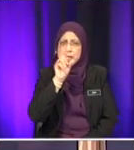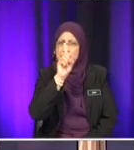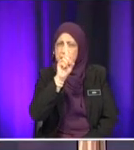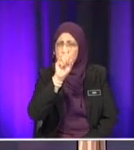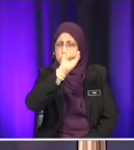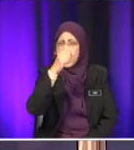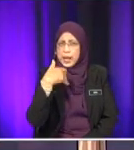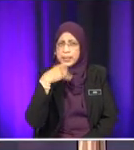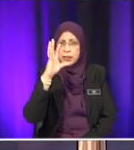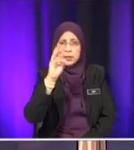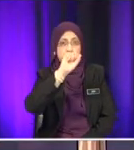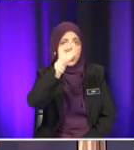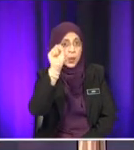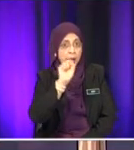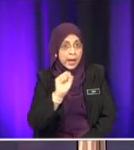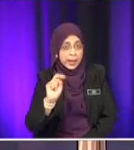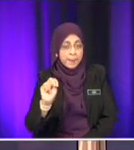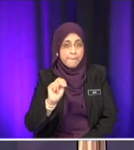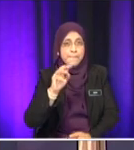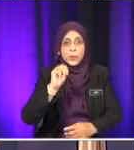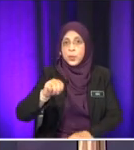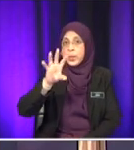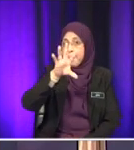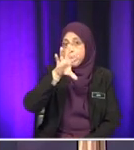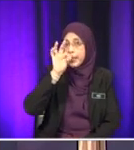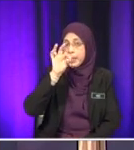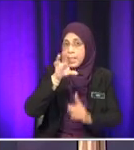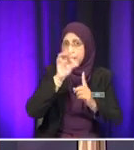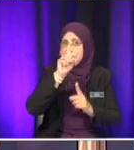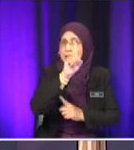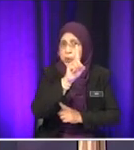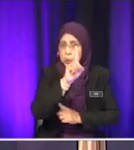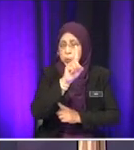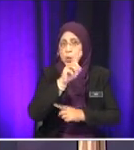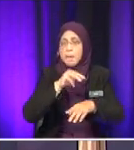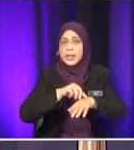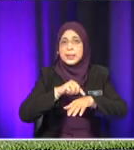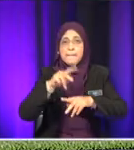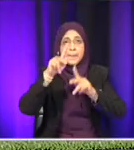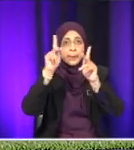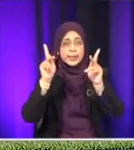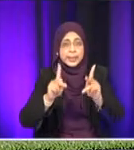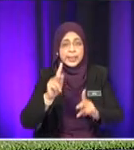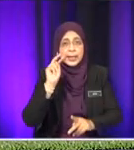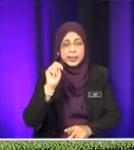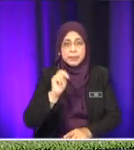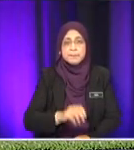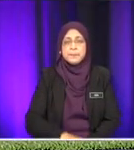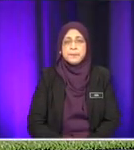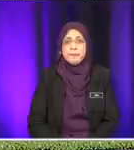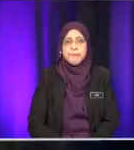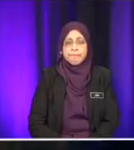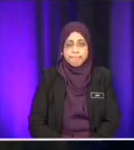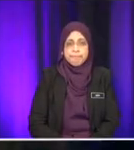Oke satu soal lensa aja untuk dibuat semua pemeriksaan itu nanti Oke bagian